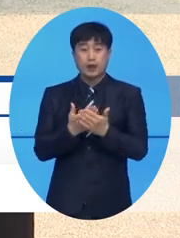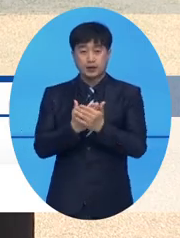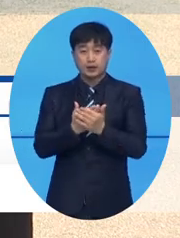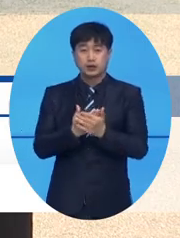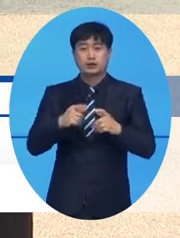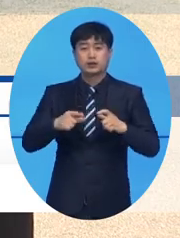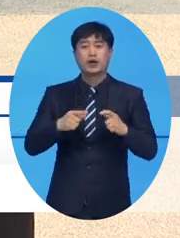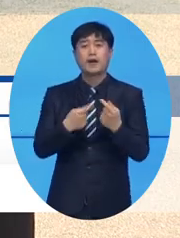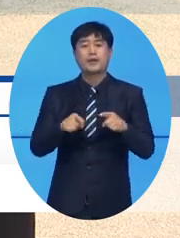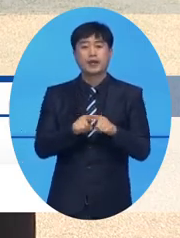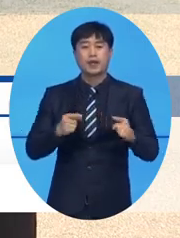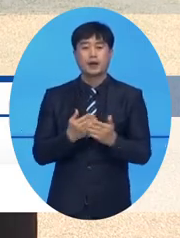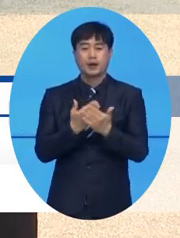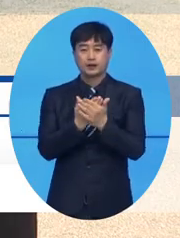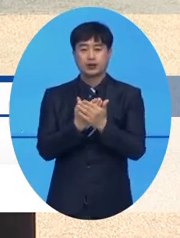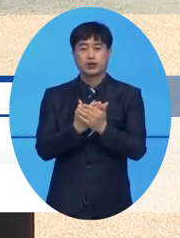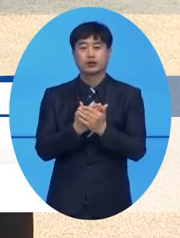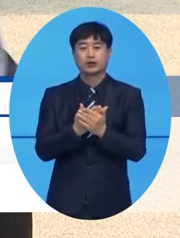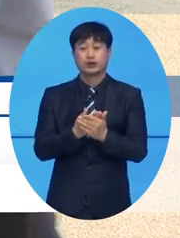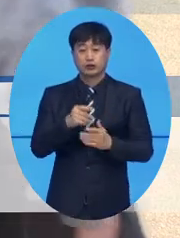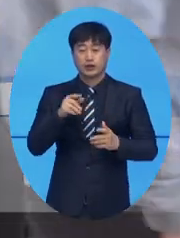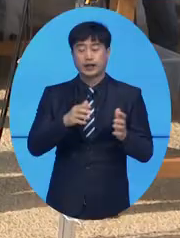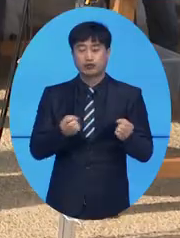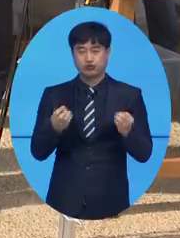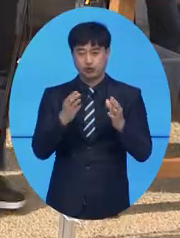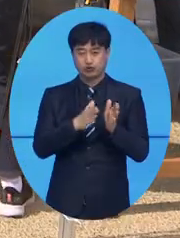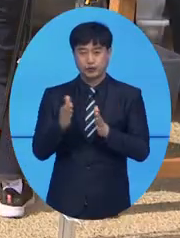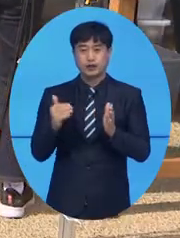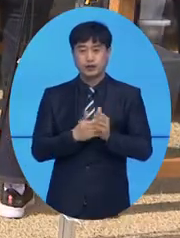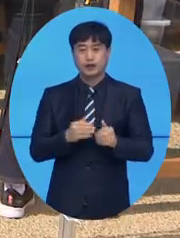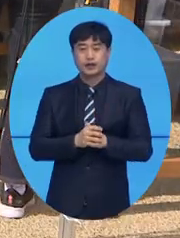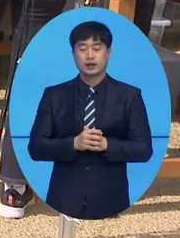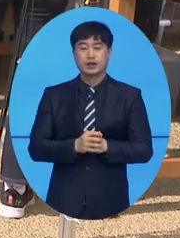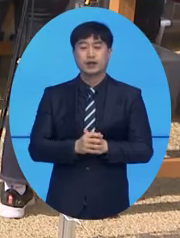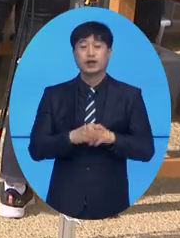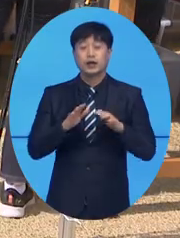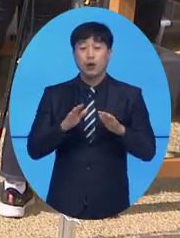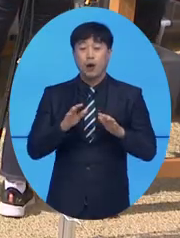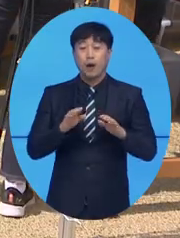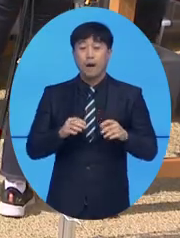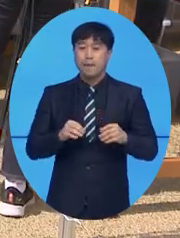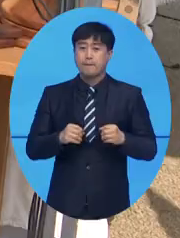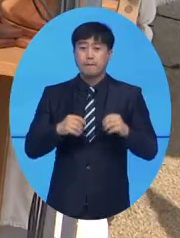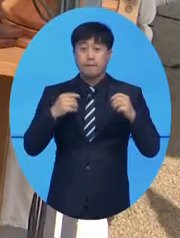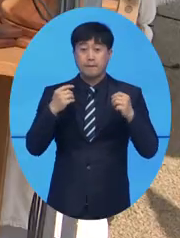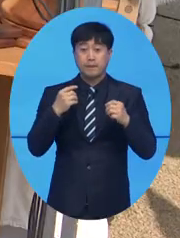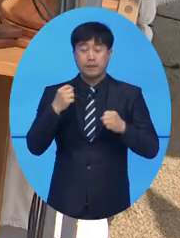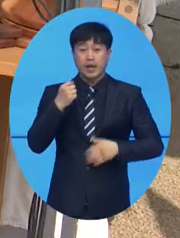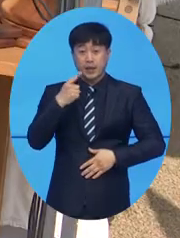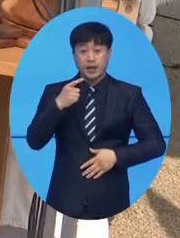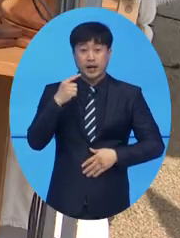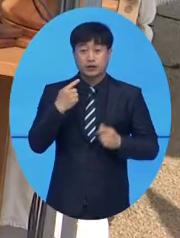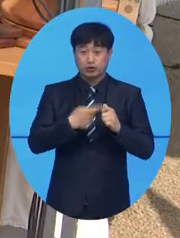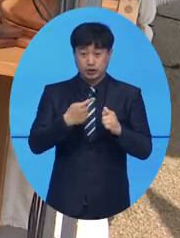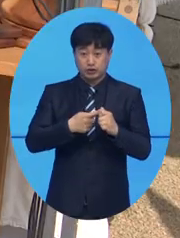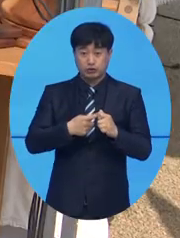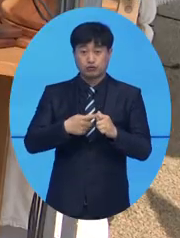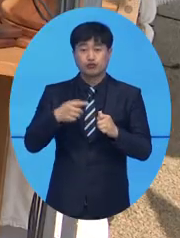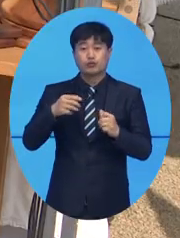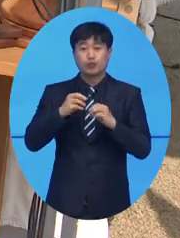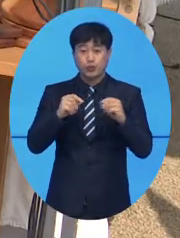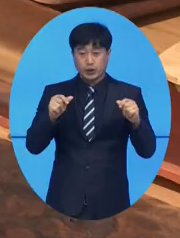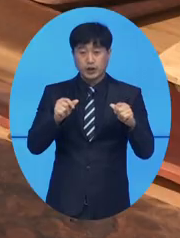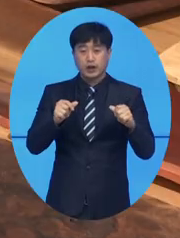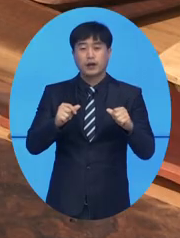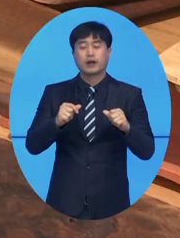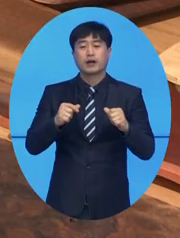위해 경기 기회 마켓을 추진하게 됐습니다. 경기 기회 마켓은 매달 첫째 주 주말과 셋째 주 토요일에 정례적으로 열릴